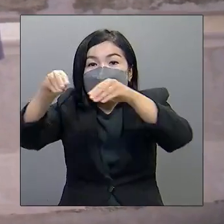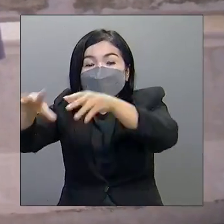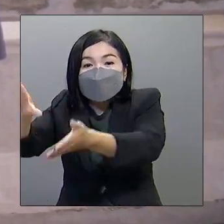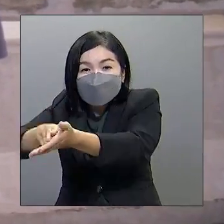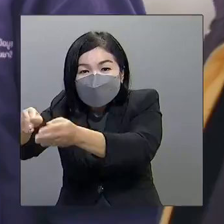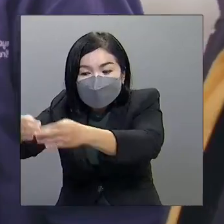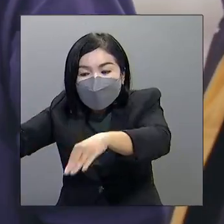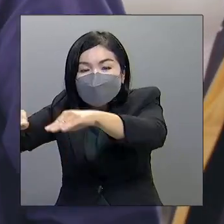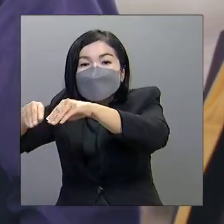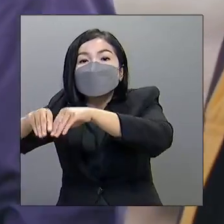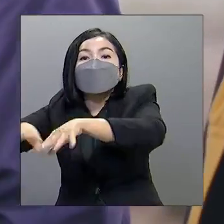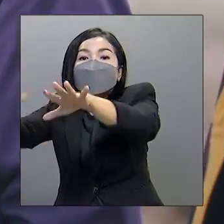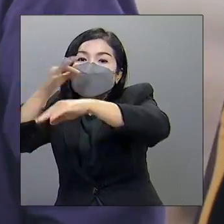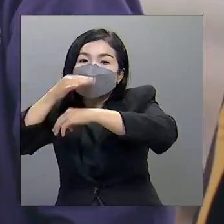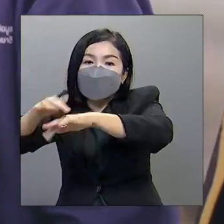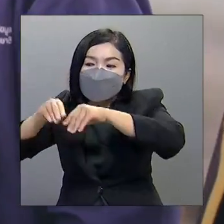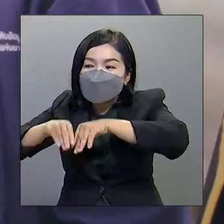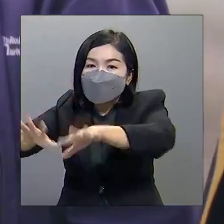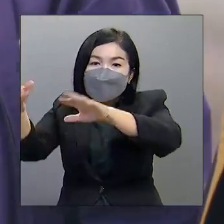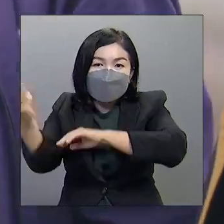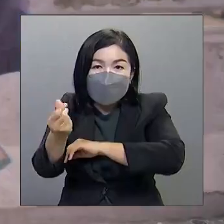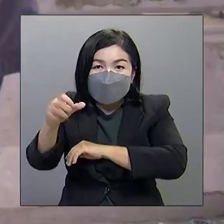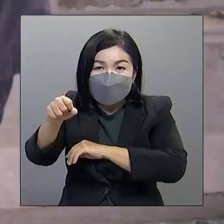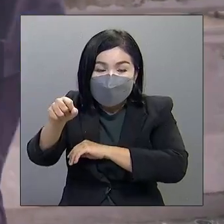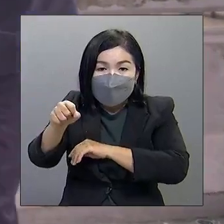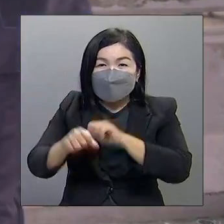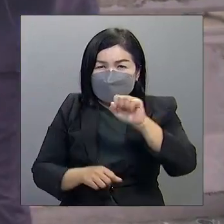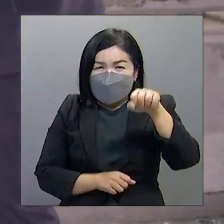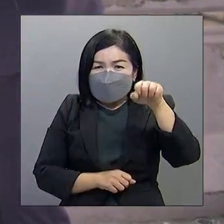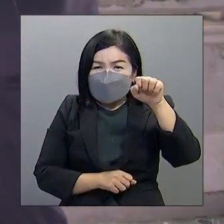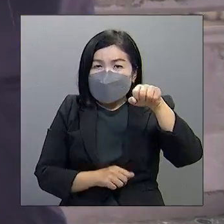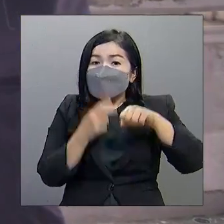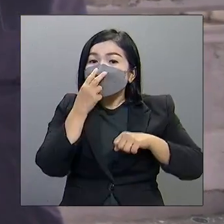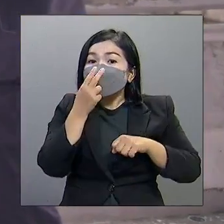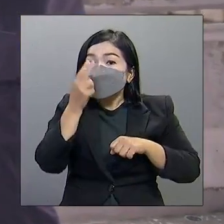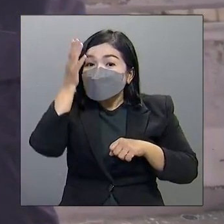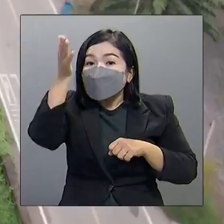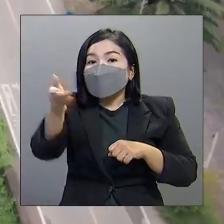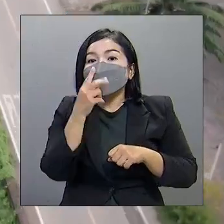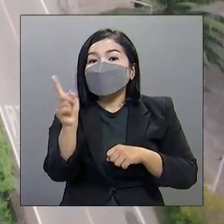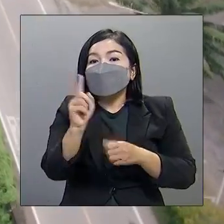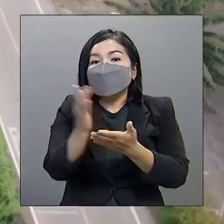าพระยาตรง บาง ไทรน้อยลง ใช่ครับ งั้นเดี๋ยวเราไปดูสถานีต่อไปเลยดีกว่า ครับ